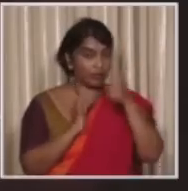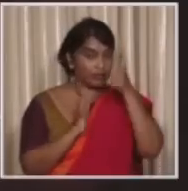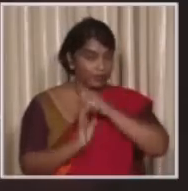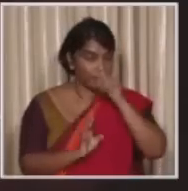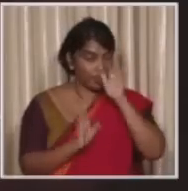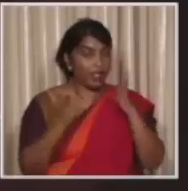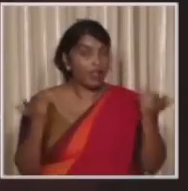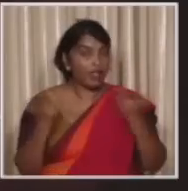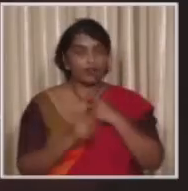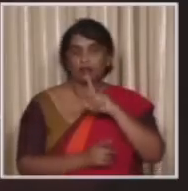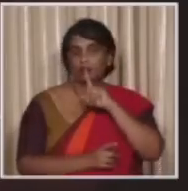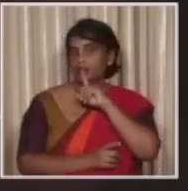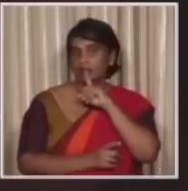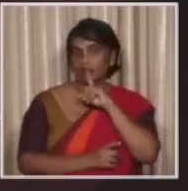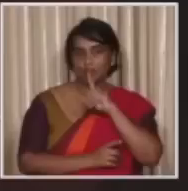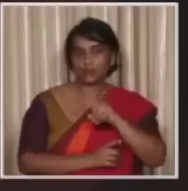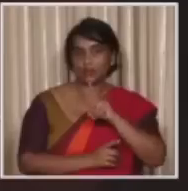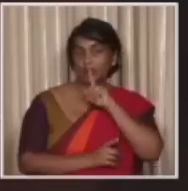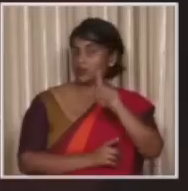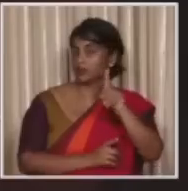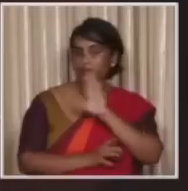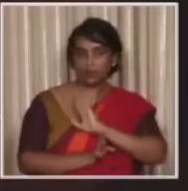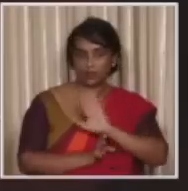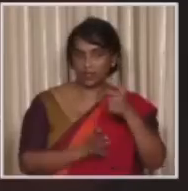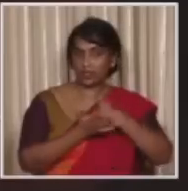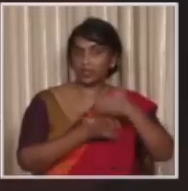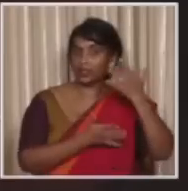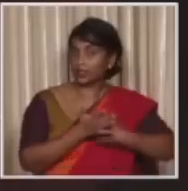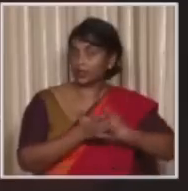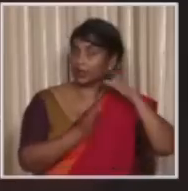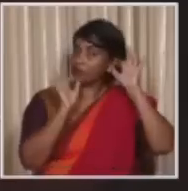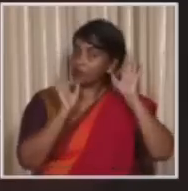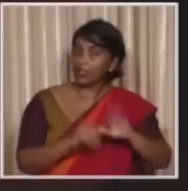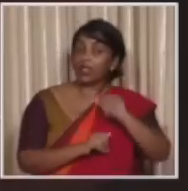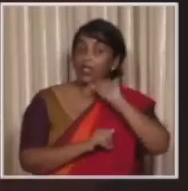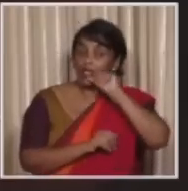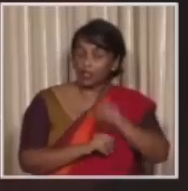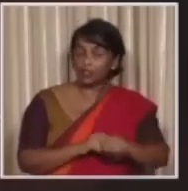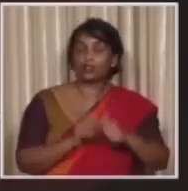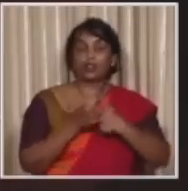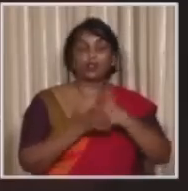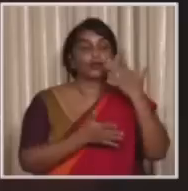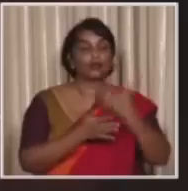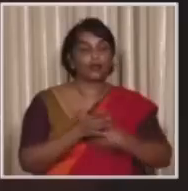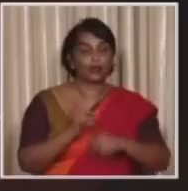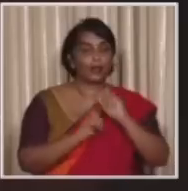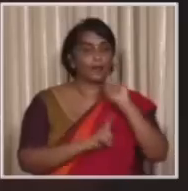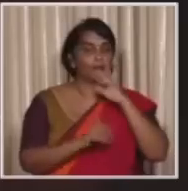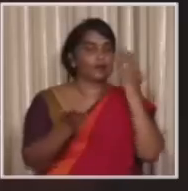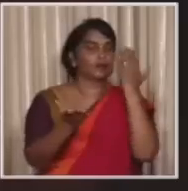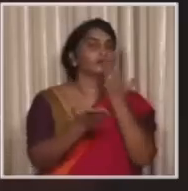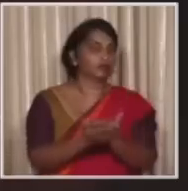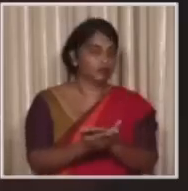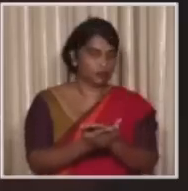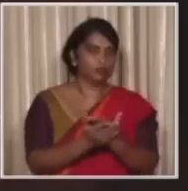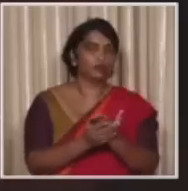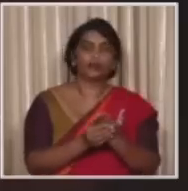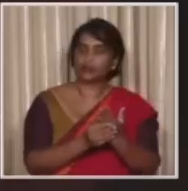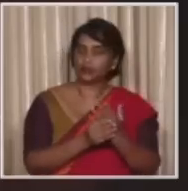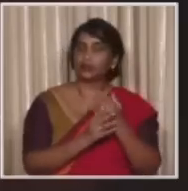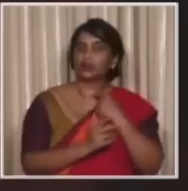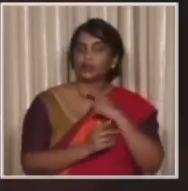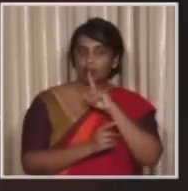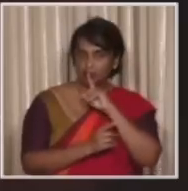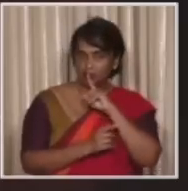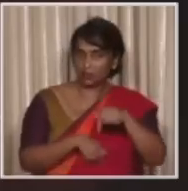වංචාවක් වෙලා නැහැයි කියන එක ප්‍රකාශ කර වෙන විදිහේ වාර්තාවක් නැතුව සැබෑ වාර්තාව මේ පාර්ලිමේන්තුවට ඉදිරිපත් කරන්න කියන එක